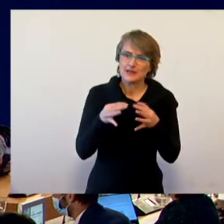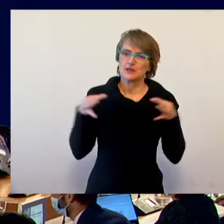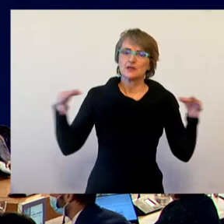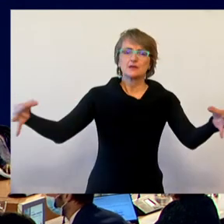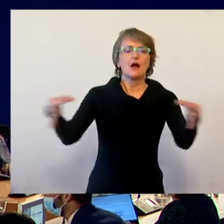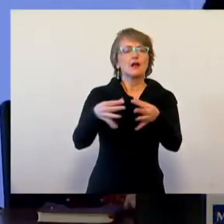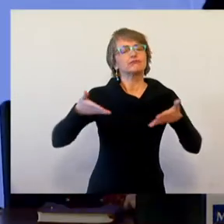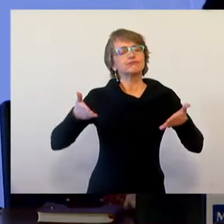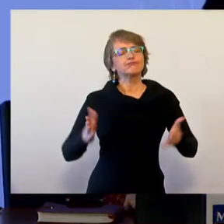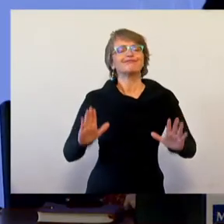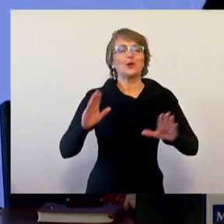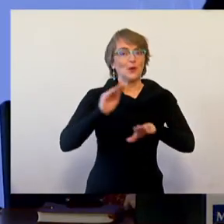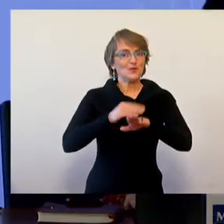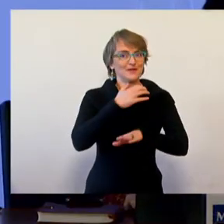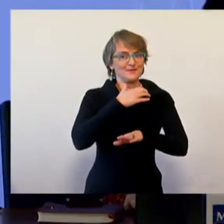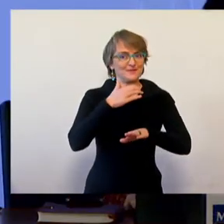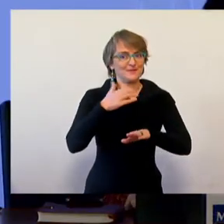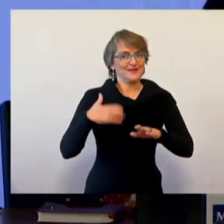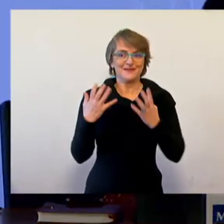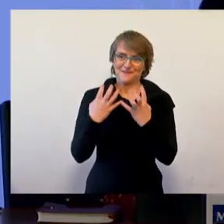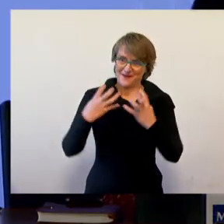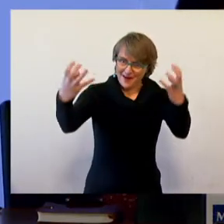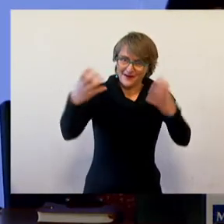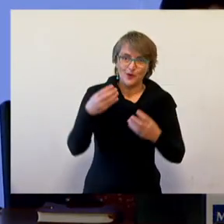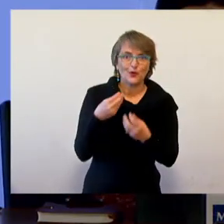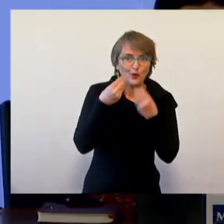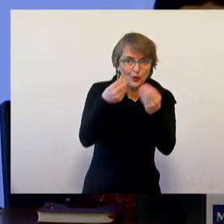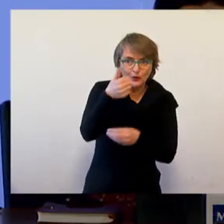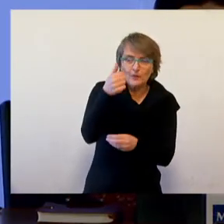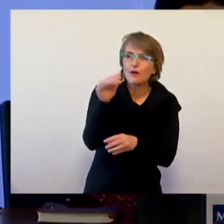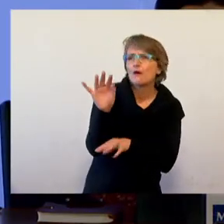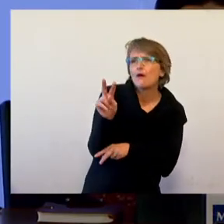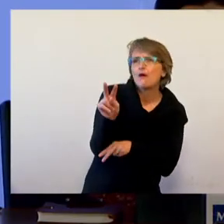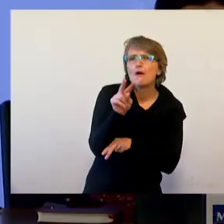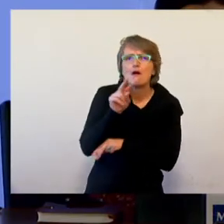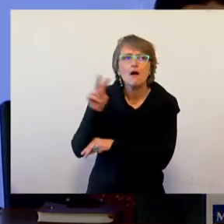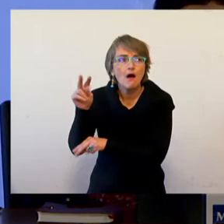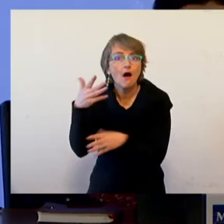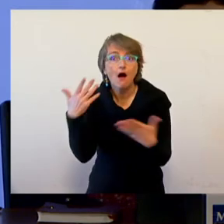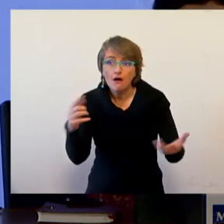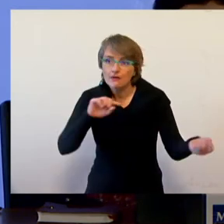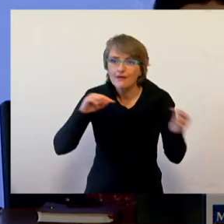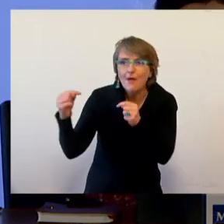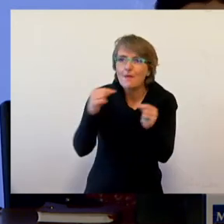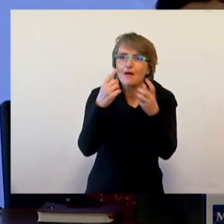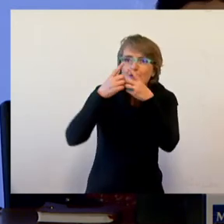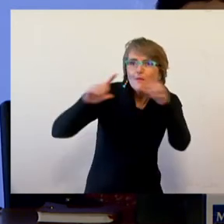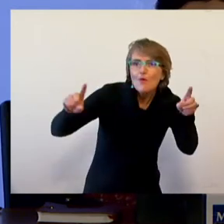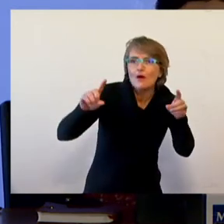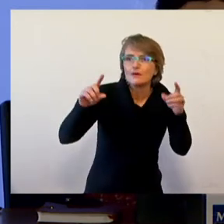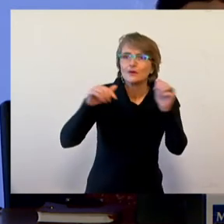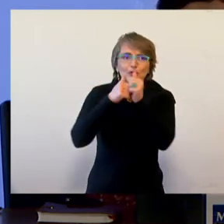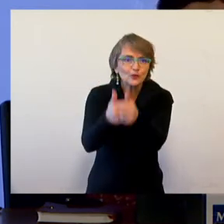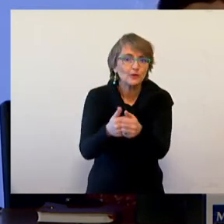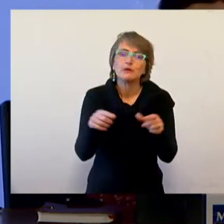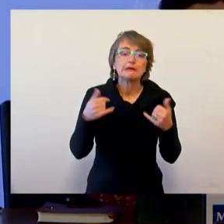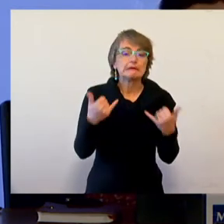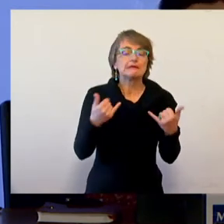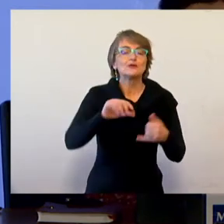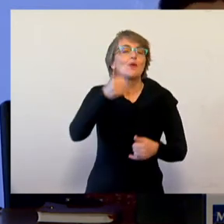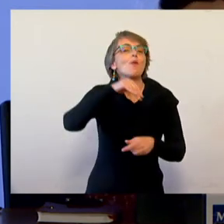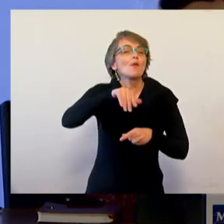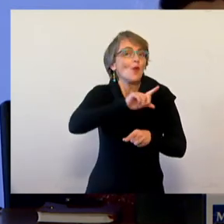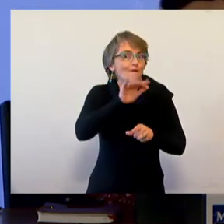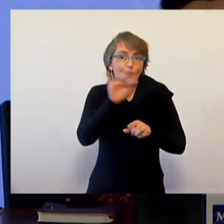où tu auras une illustration du débat démocratique qui anime toutes les communes de France et sur